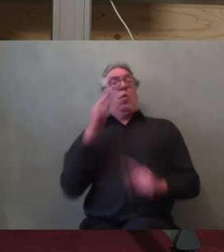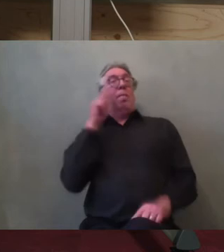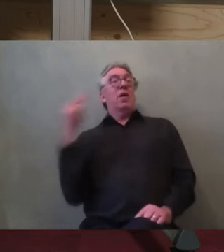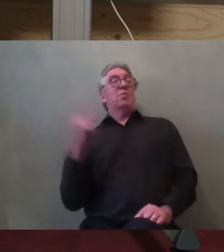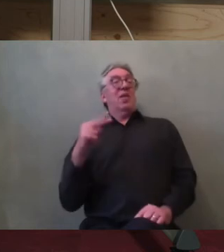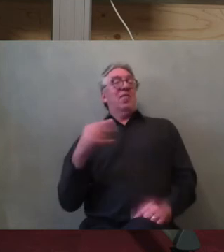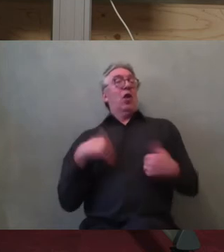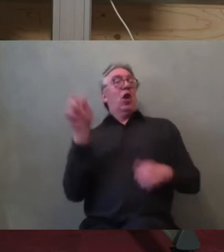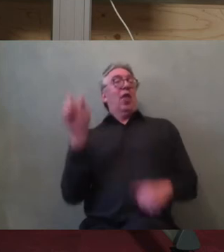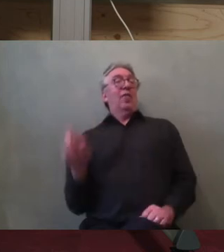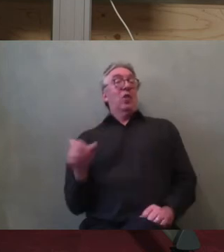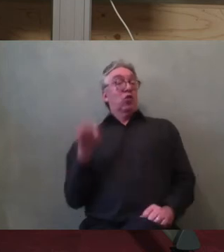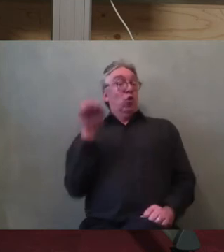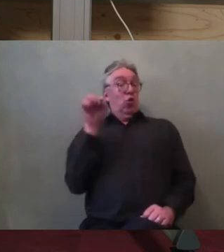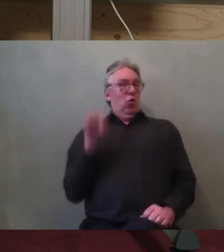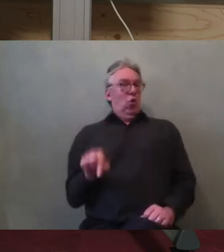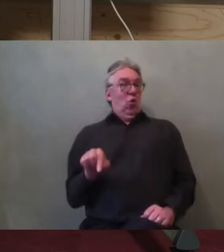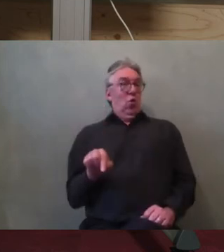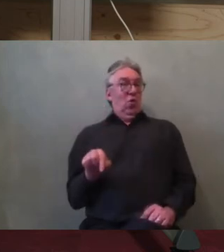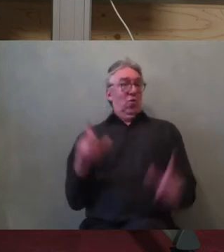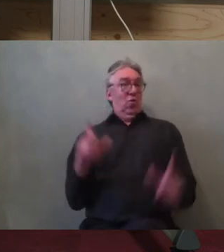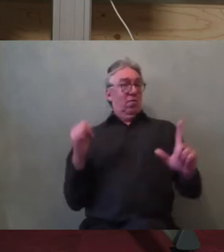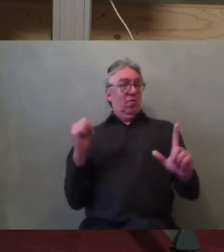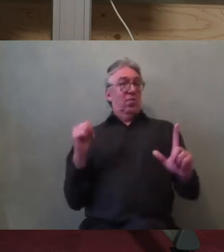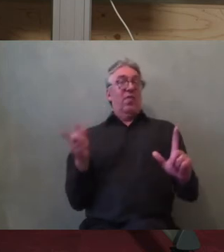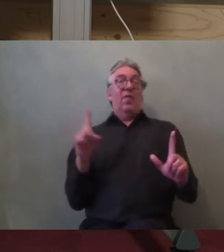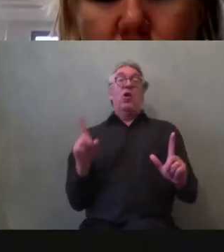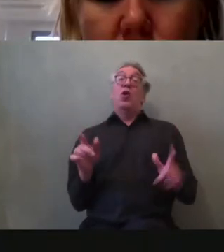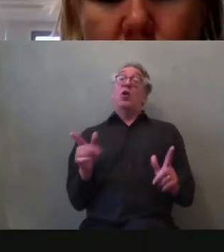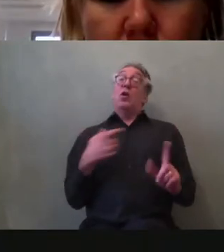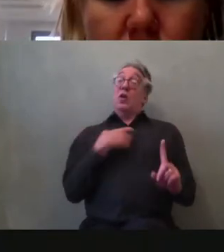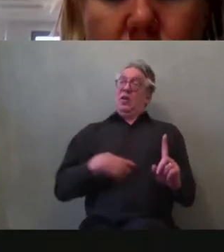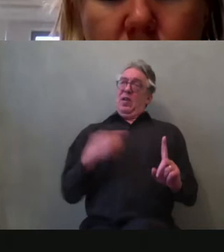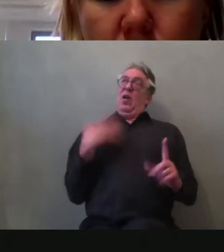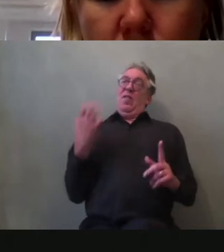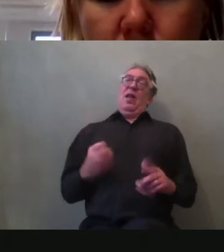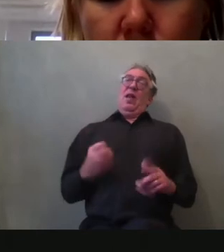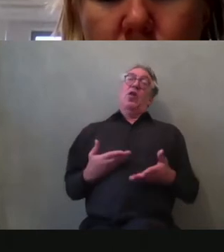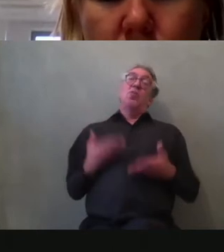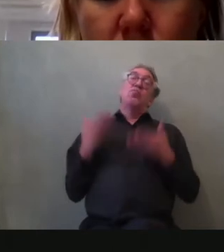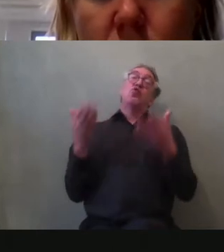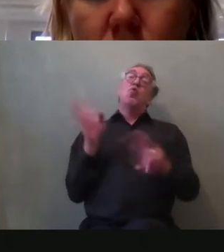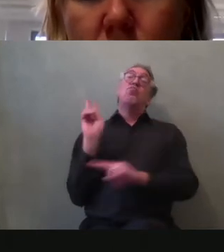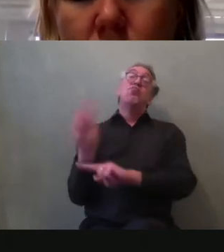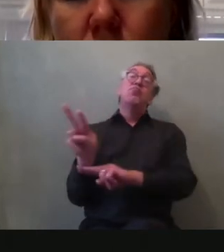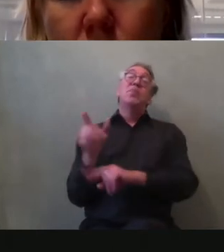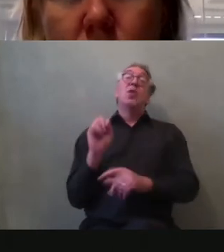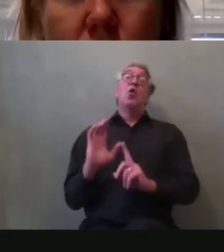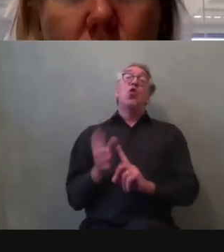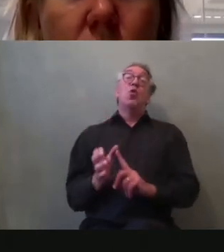dit geval vanuit de bezoeker of oefenaar van cultuur. En dit is een methode om